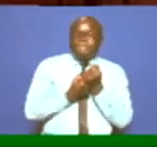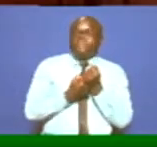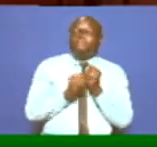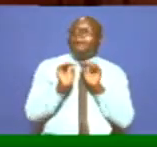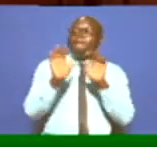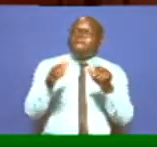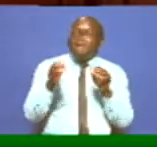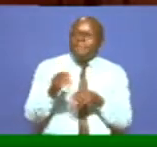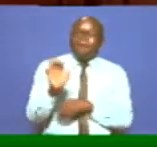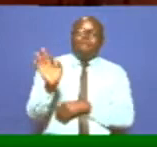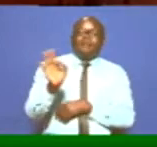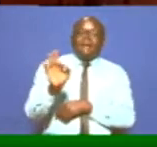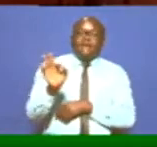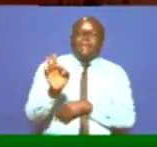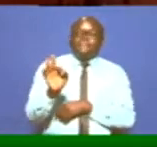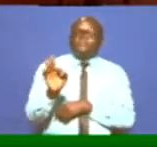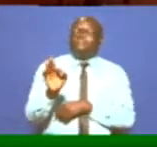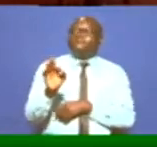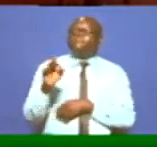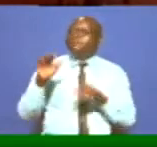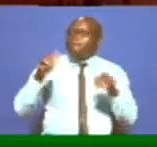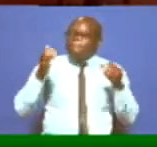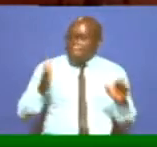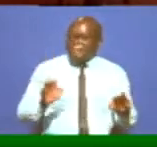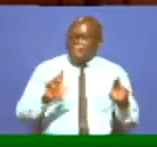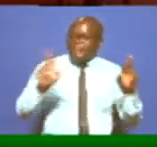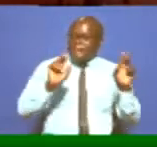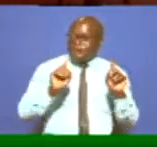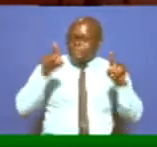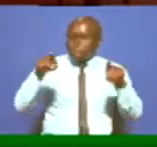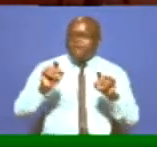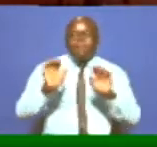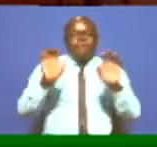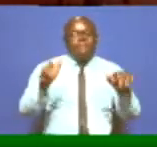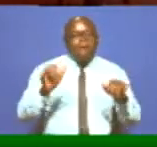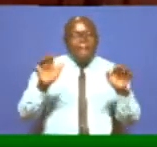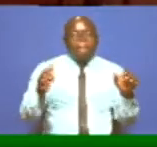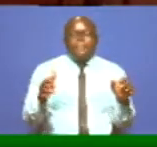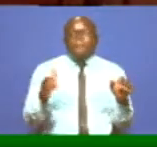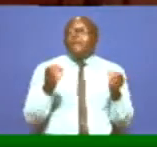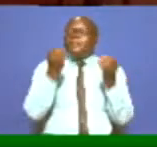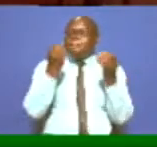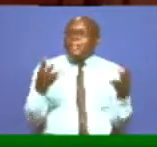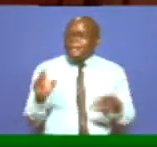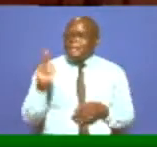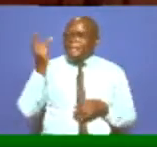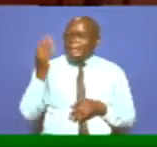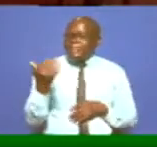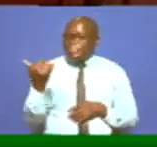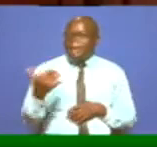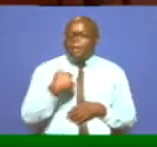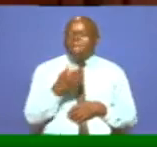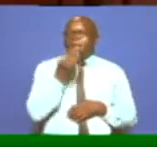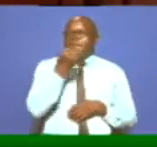mbolea. Wakulima wako tayari kwenda mashambani. Wengi wa Kenya kwa sasa hawana